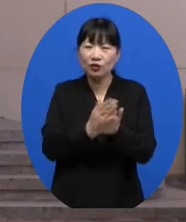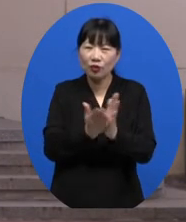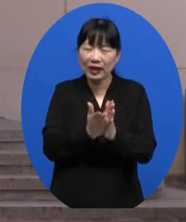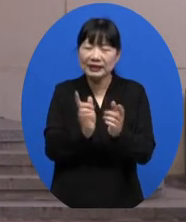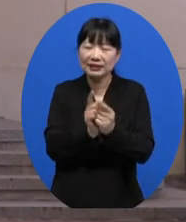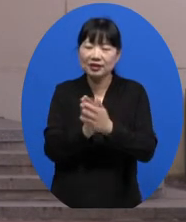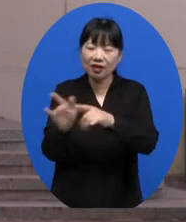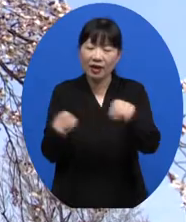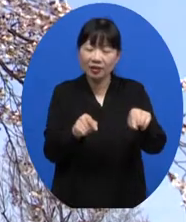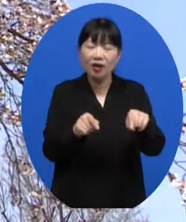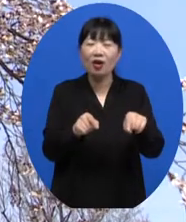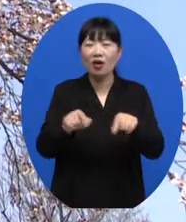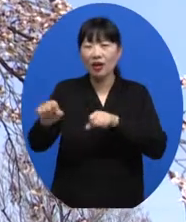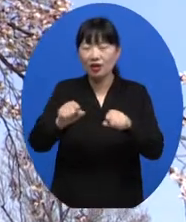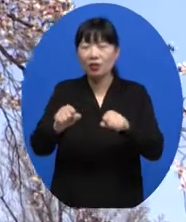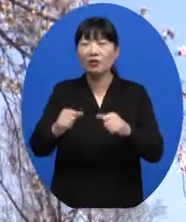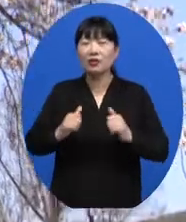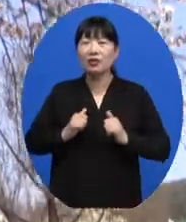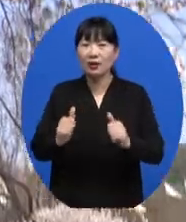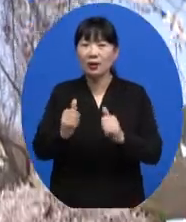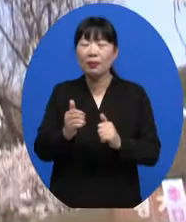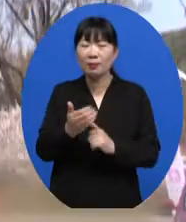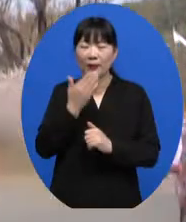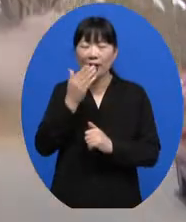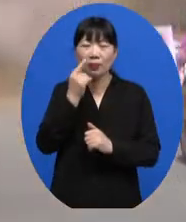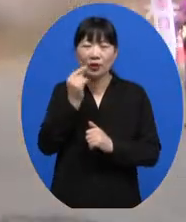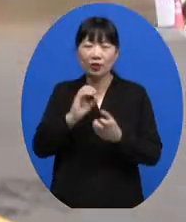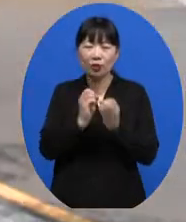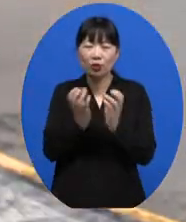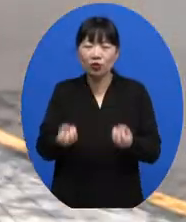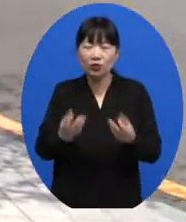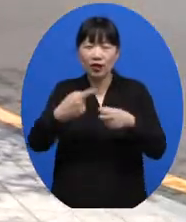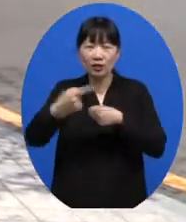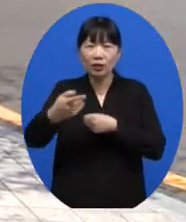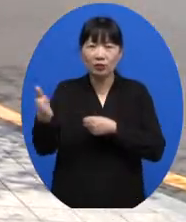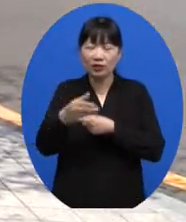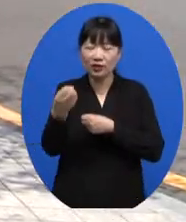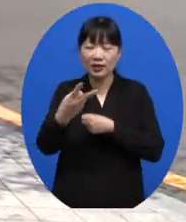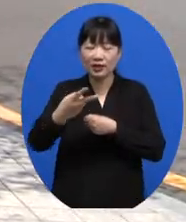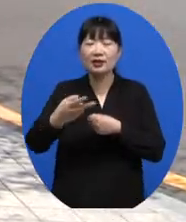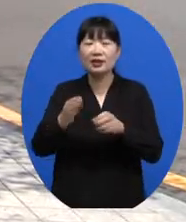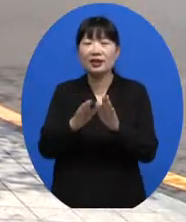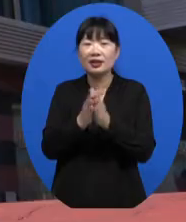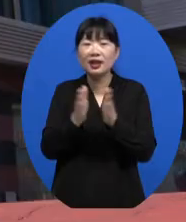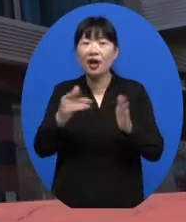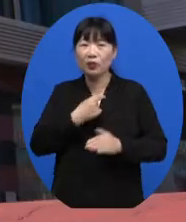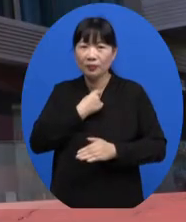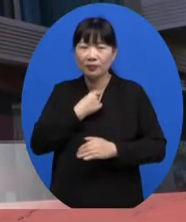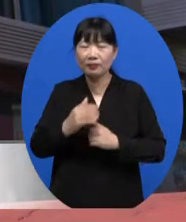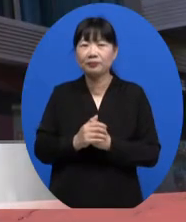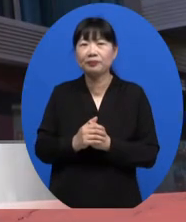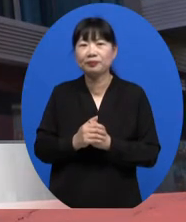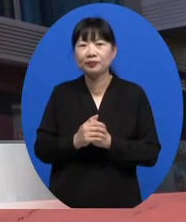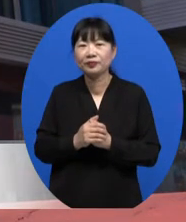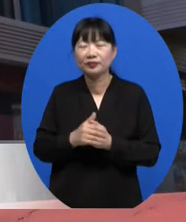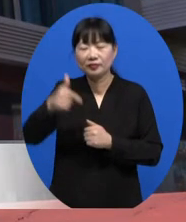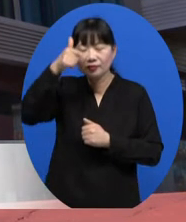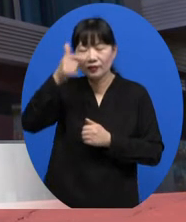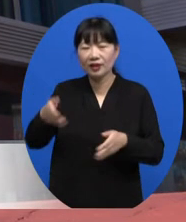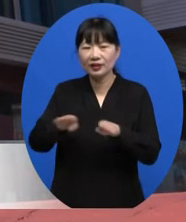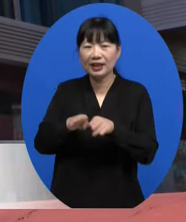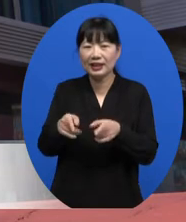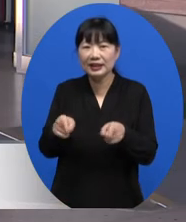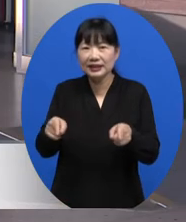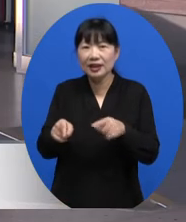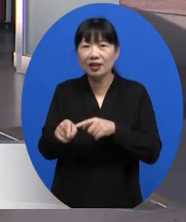겁니다. 그동안 코로나로 중단됐던 벚꽃 축제도 내년부터는 다시 열겠다는 계획. 또 구청사 구관 1층에